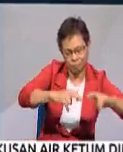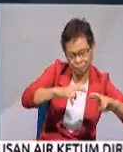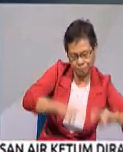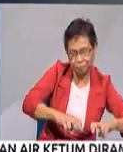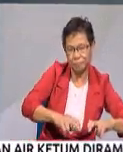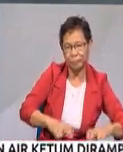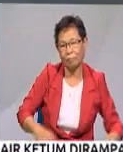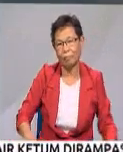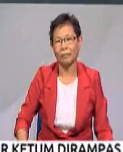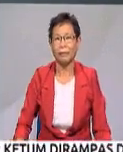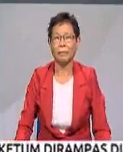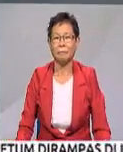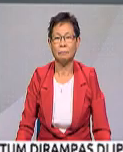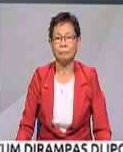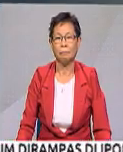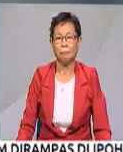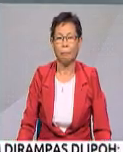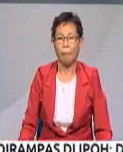siasatan.